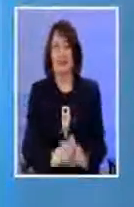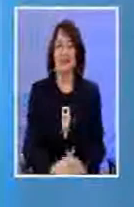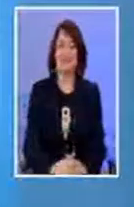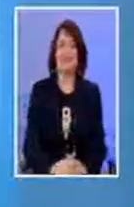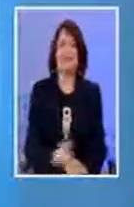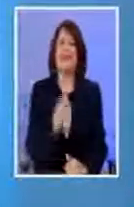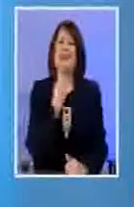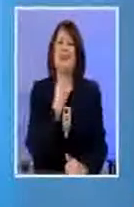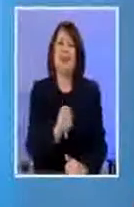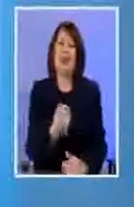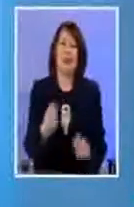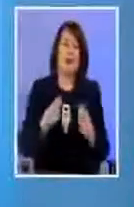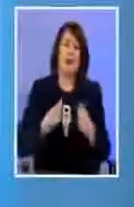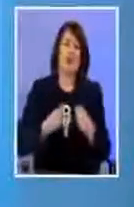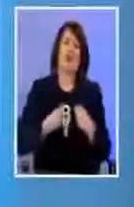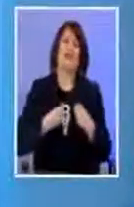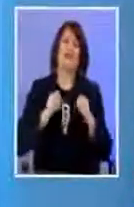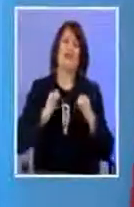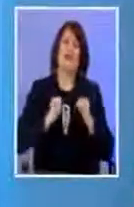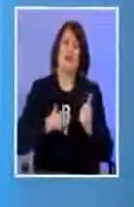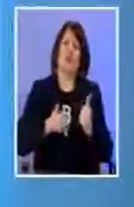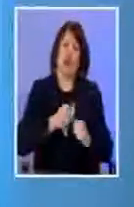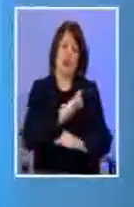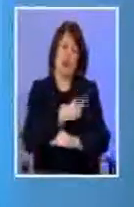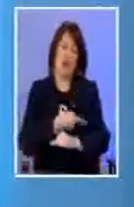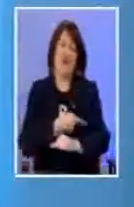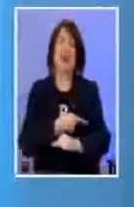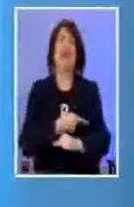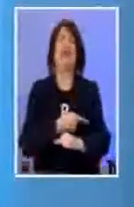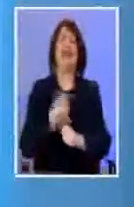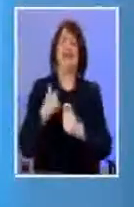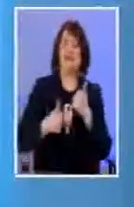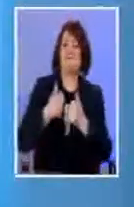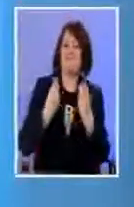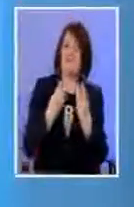κλασικά, μας δίνετε κουράγιο, μας βάζετε σε μια ευγενή άμυλα.